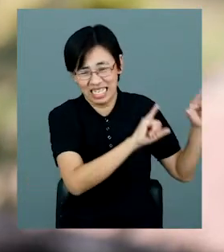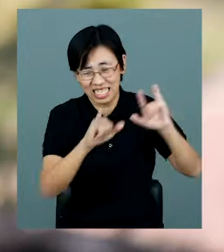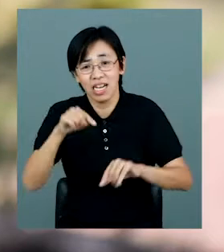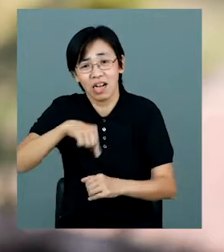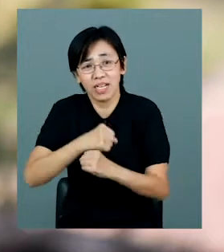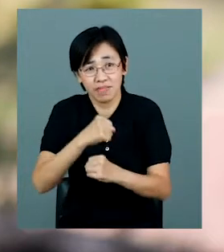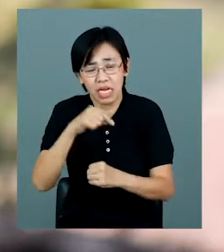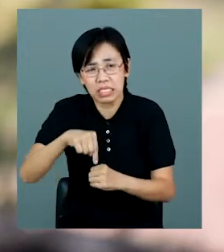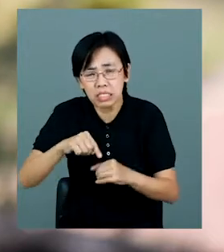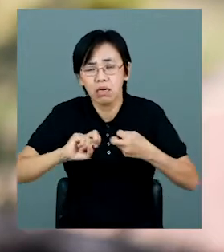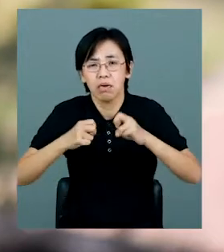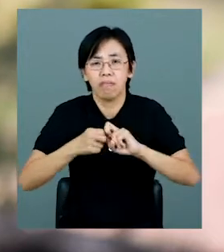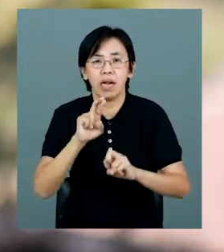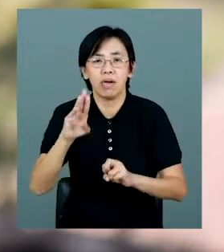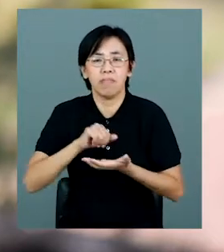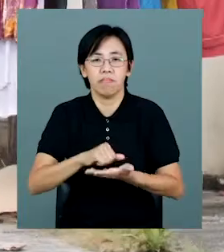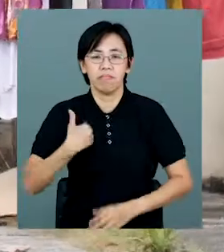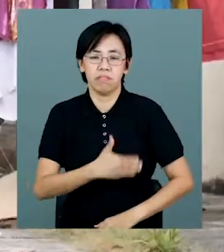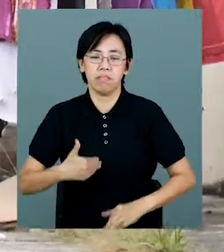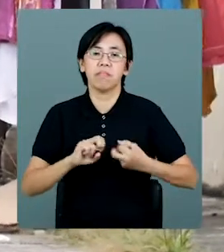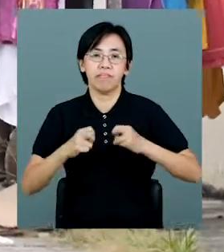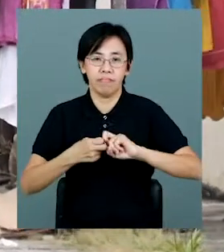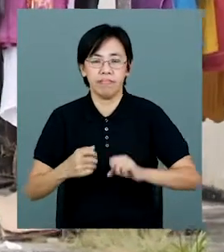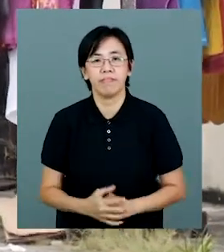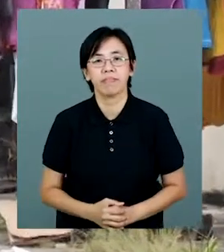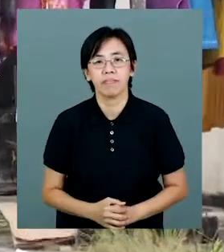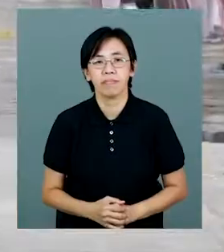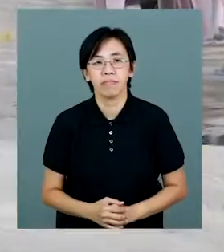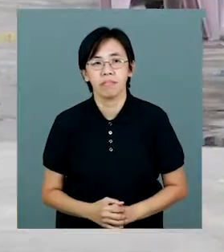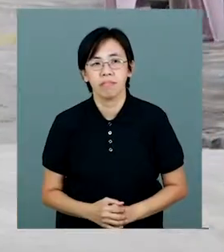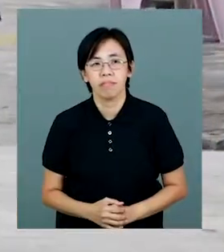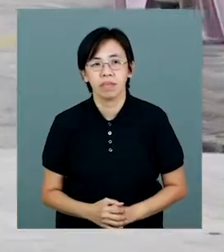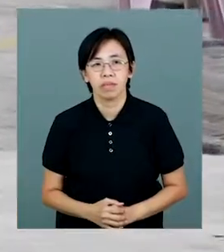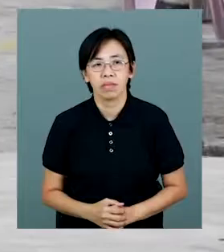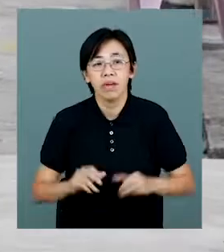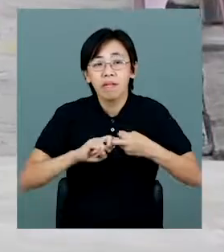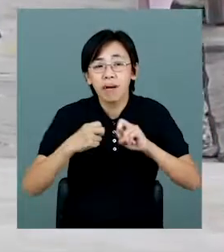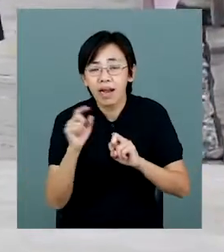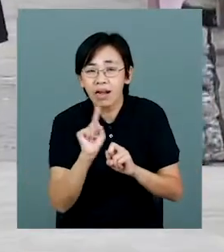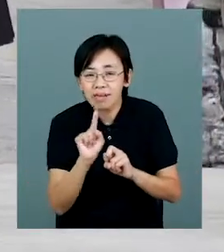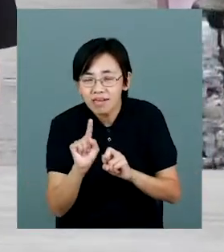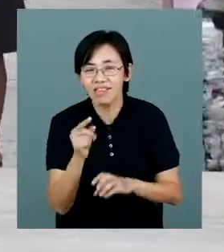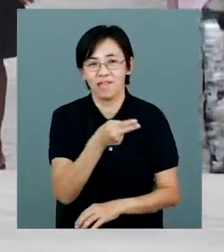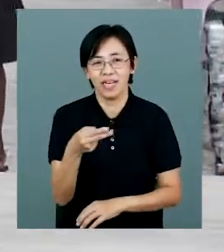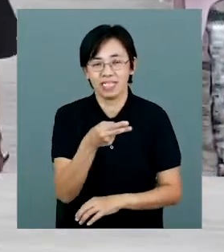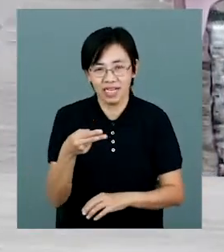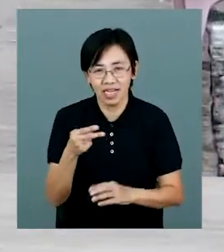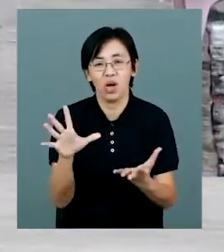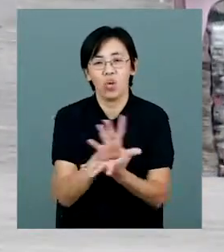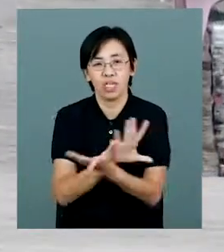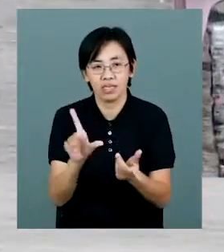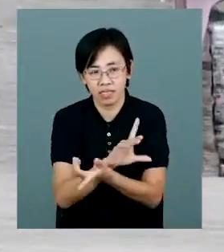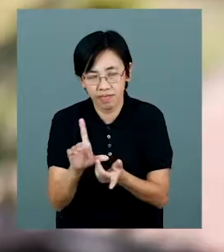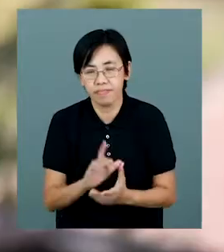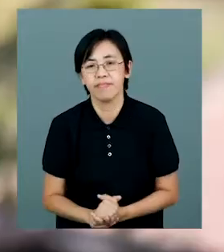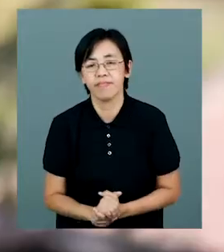ญหาในการเข้าถึงระบบบริการสุขภาพอุปสรรคในการเข้าถึงหนึ่งในนั้นมันมีเรื่องของภาษาวัฒนธรรม